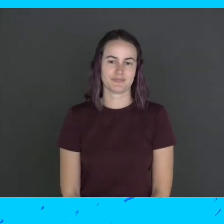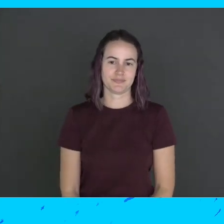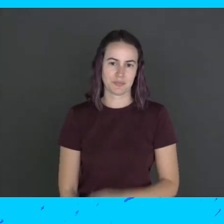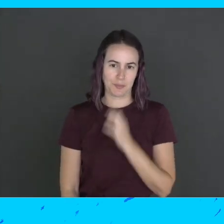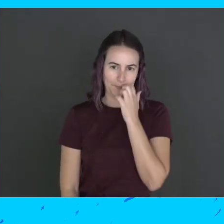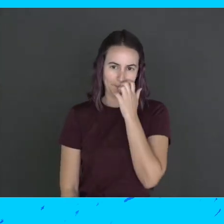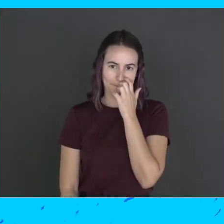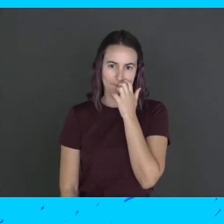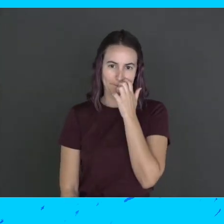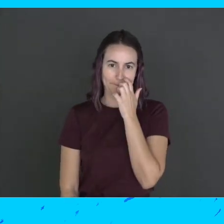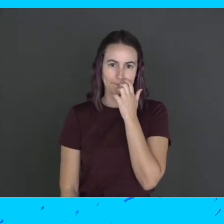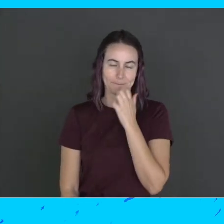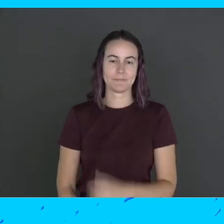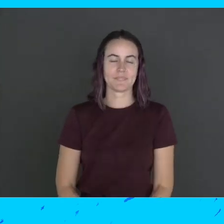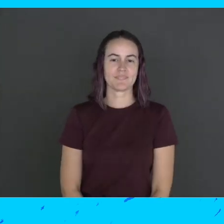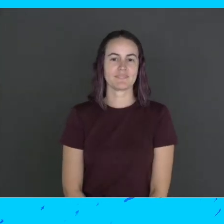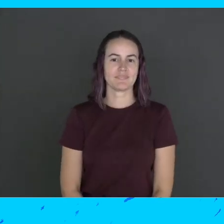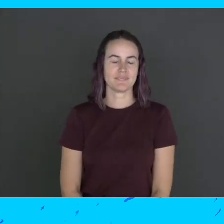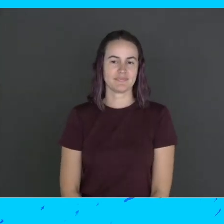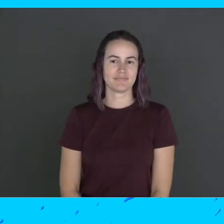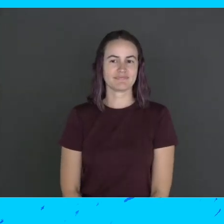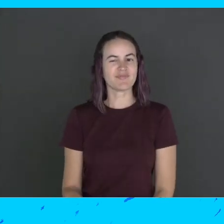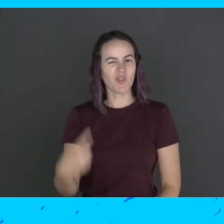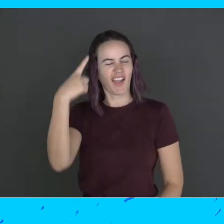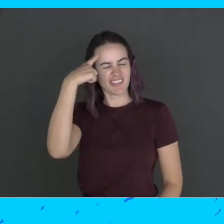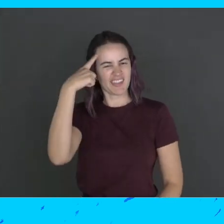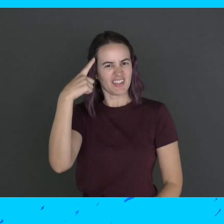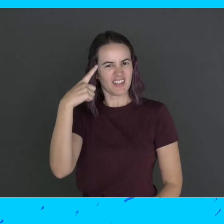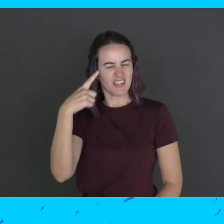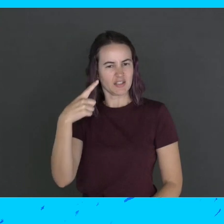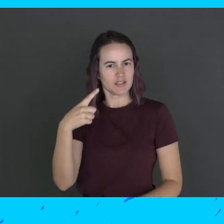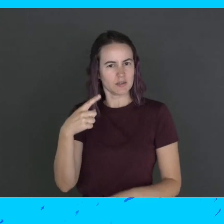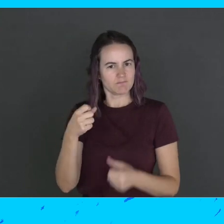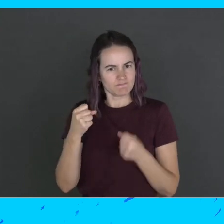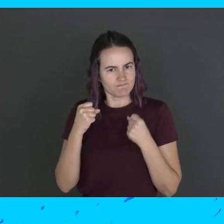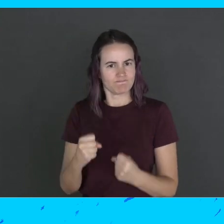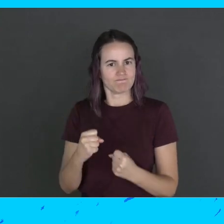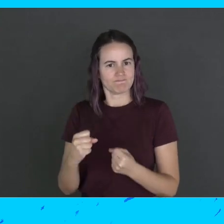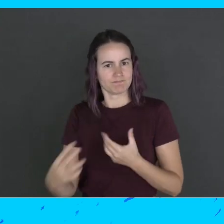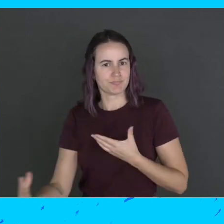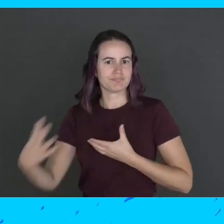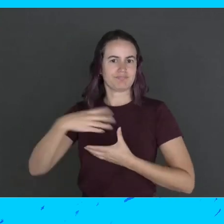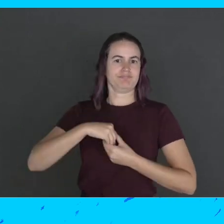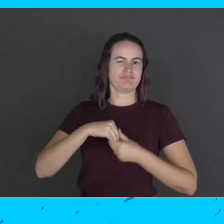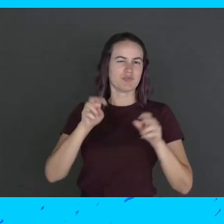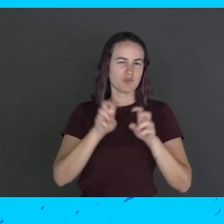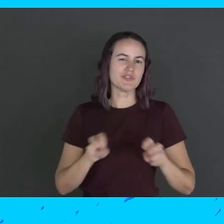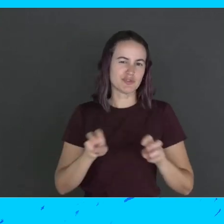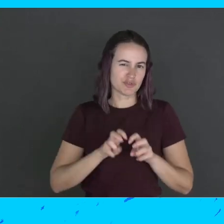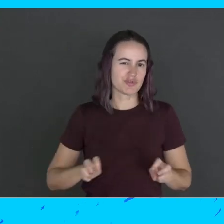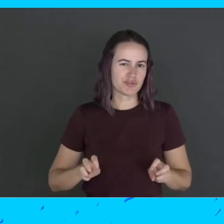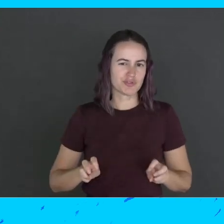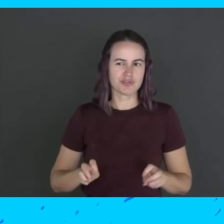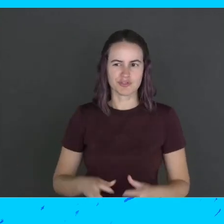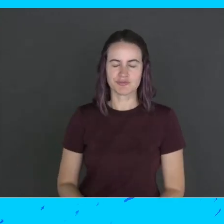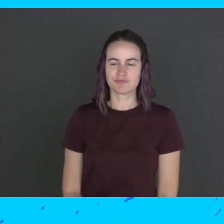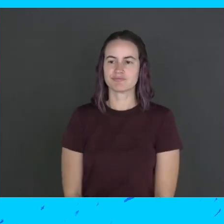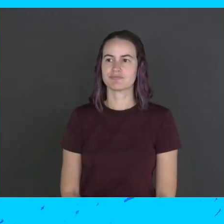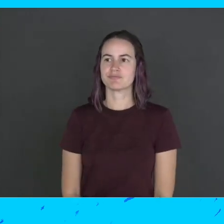J'estime qu'il faudrait donc compter sur leur participation de façon plus inclusive.